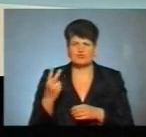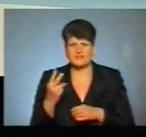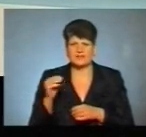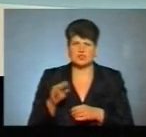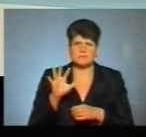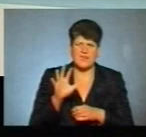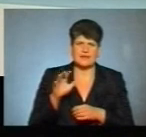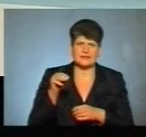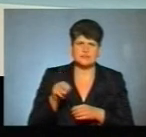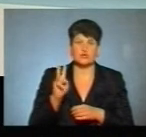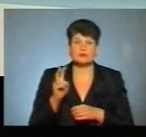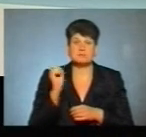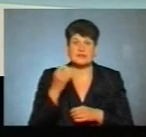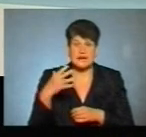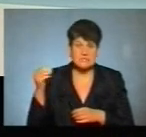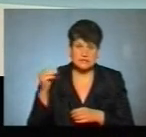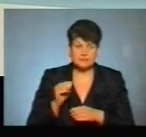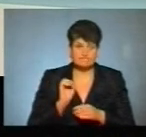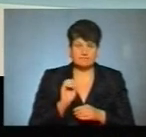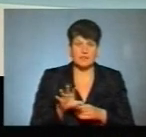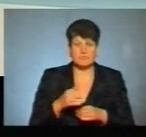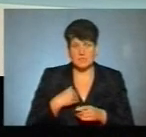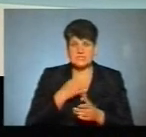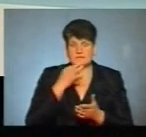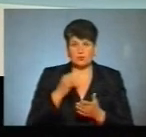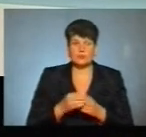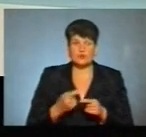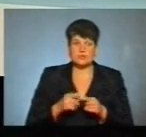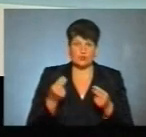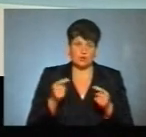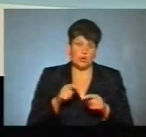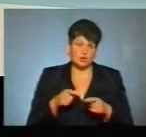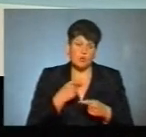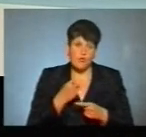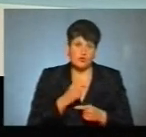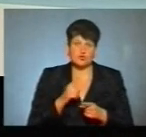5, хтось по 15, але ми про ці кошти звітуємо, і люди кажуть, що просто